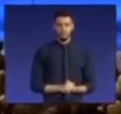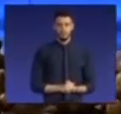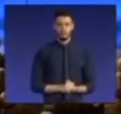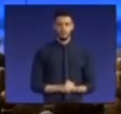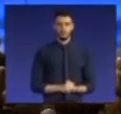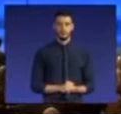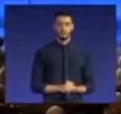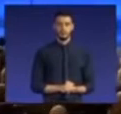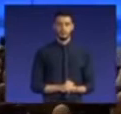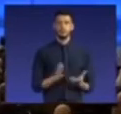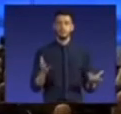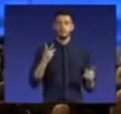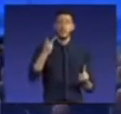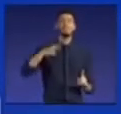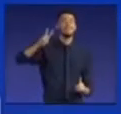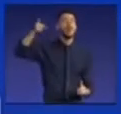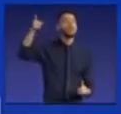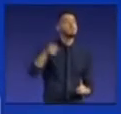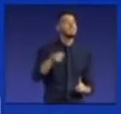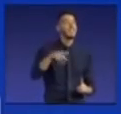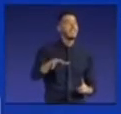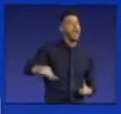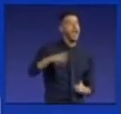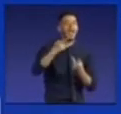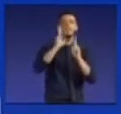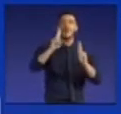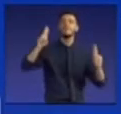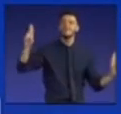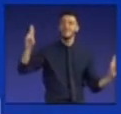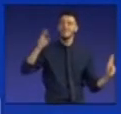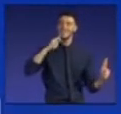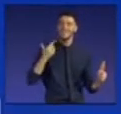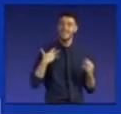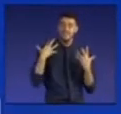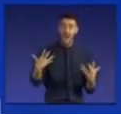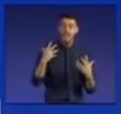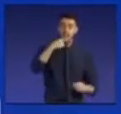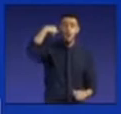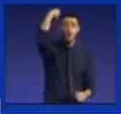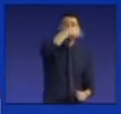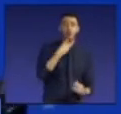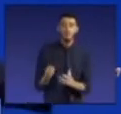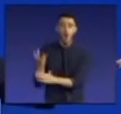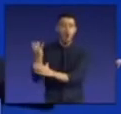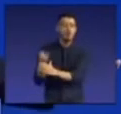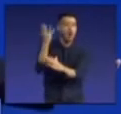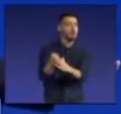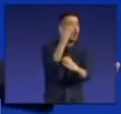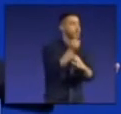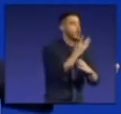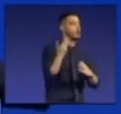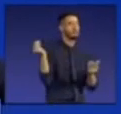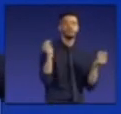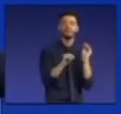υπόψη και δεν υπάρχει και κάποιος, δεν υπάρχει κάποιο είδους πειθαρχίας στο Ευρωπαϊκό Λαϊκό Κόμμα ή στις